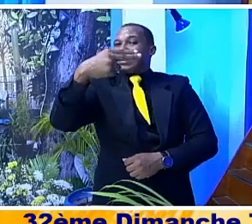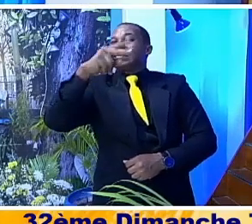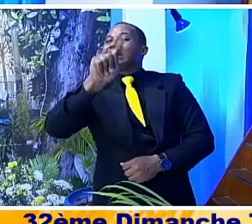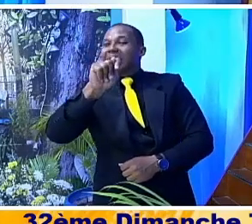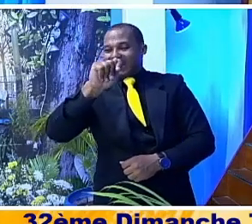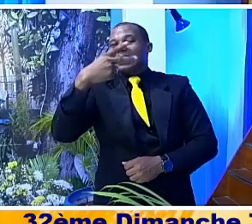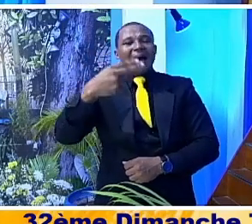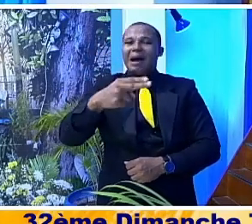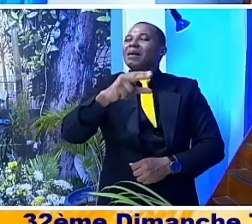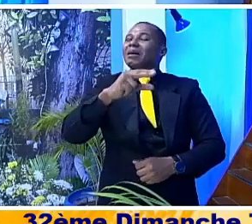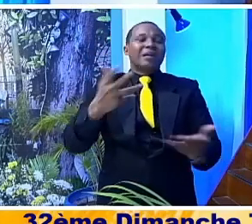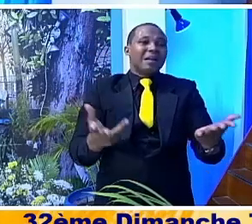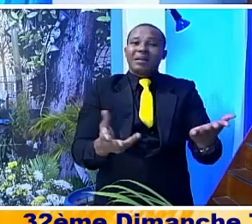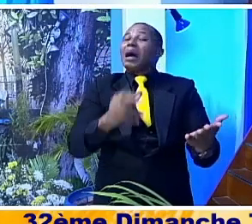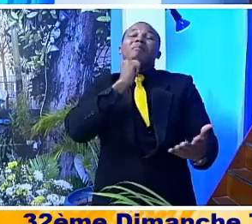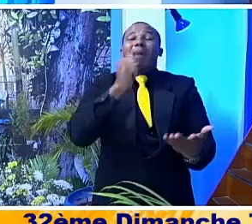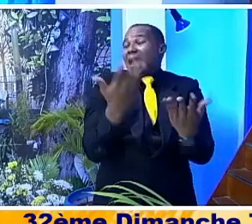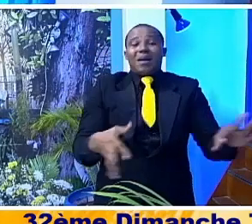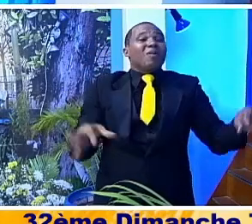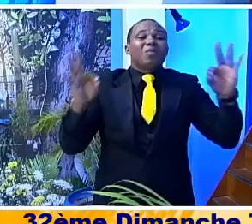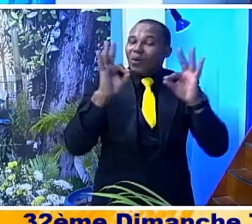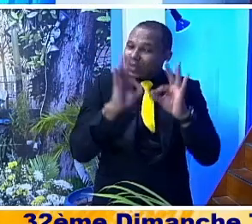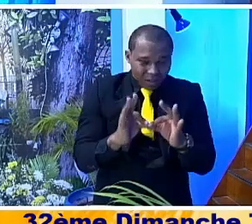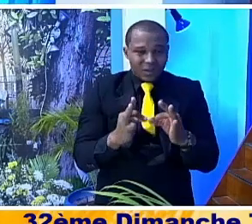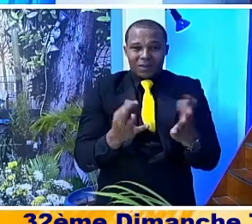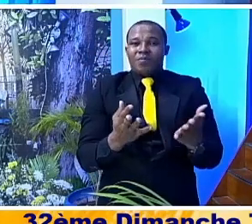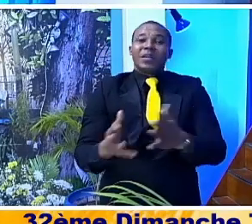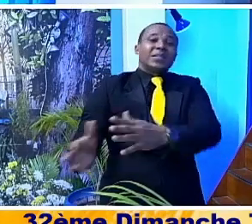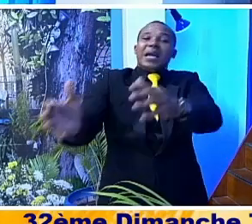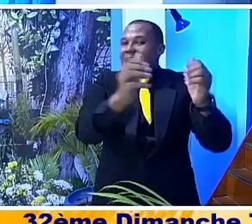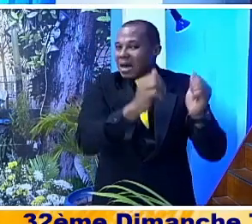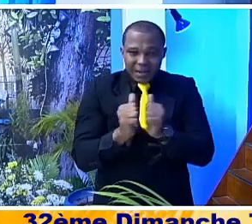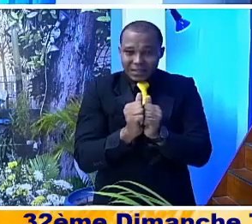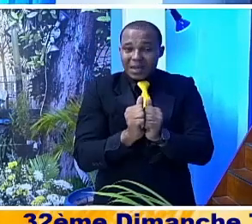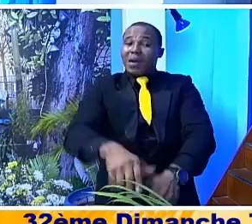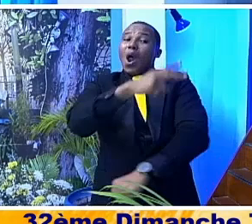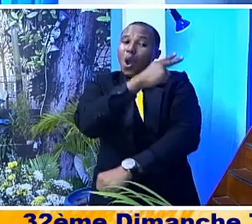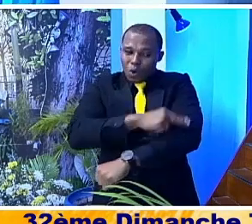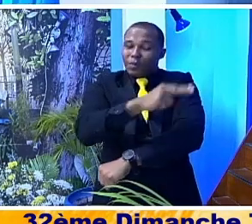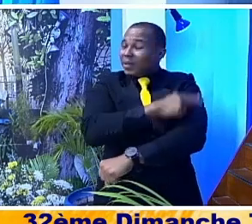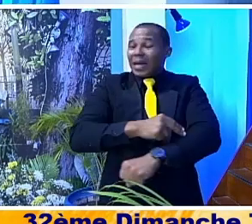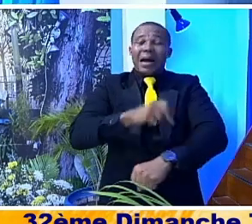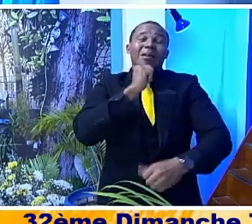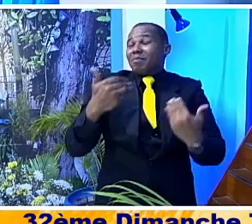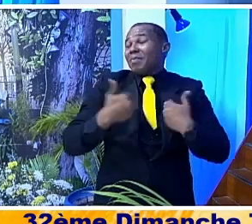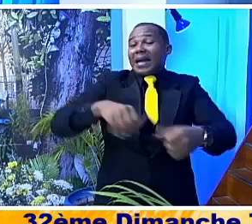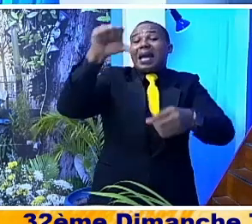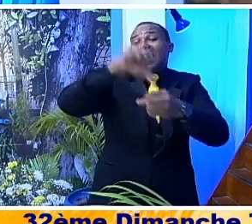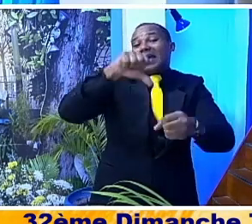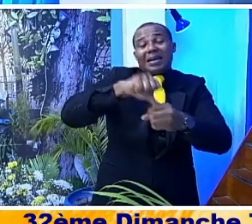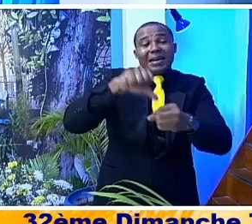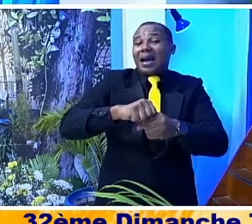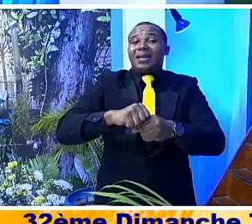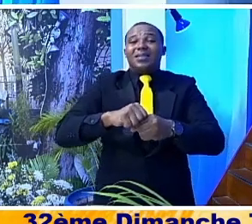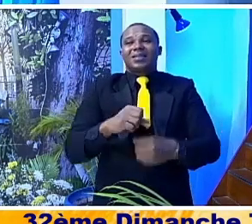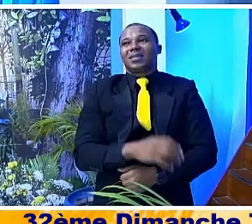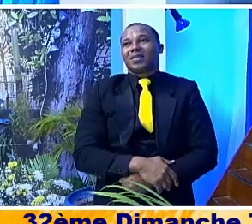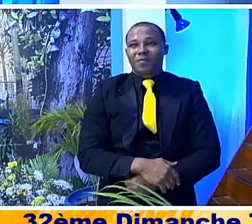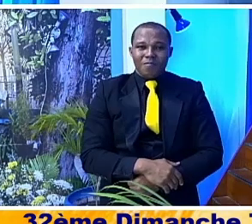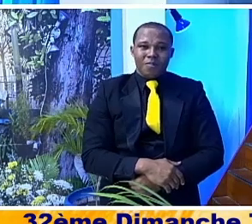effondré. C'est moun qui n'est pas capable de l'hôpital. Nous avons des nouvelles que l'hôpital Bernard Meuse, il y a un hôpital qui n'a plus de service depuis avril, elle